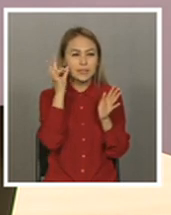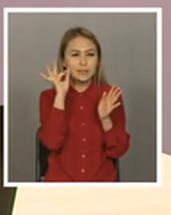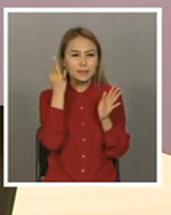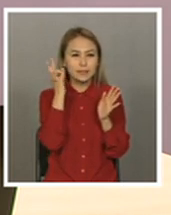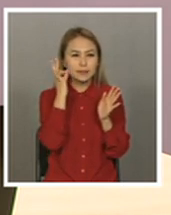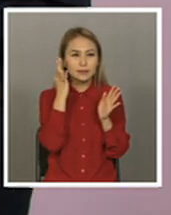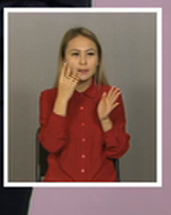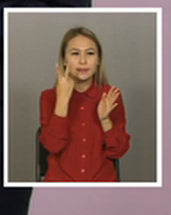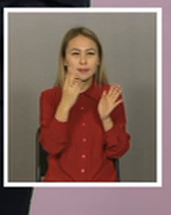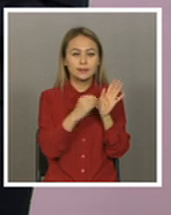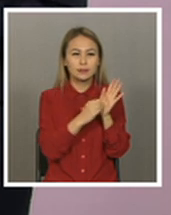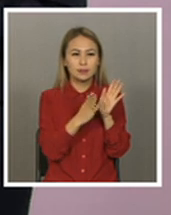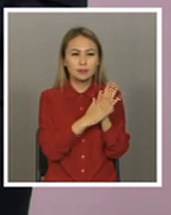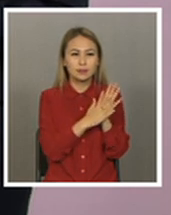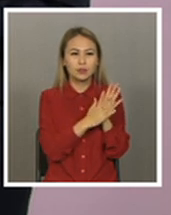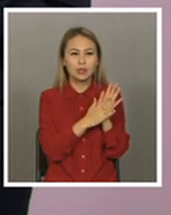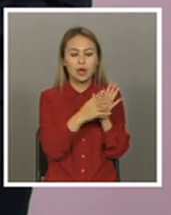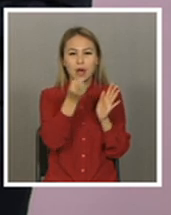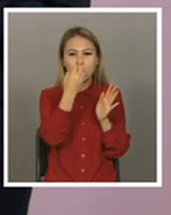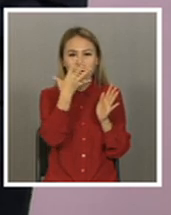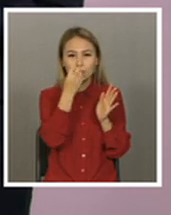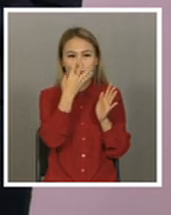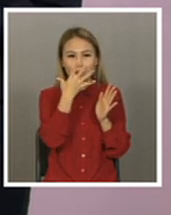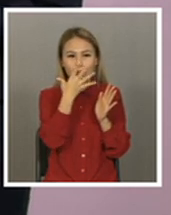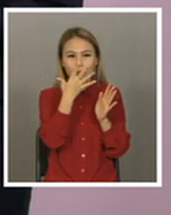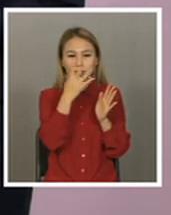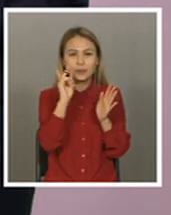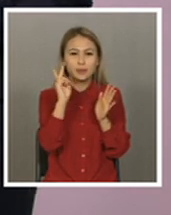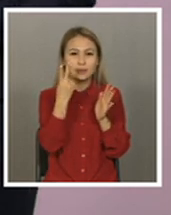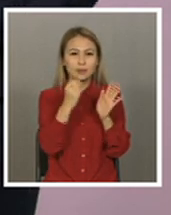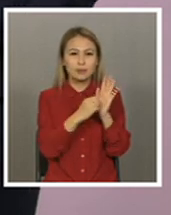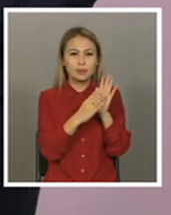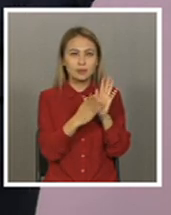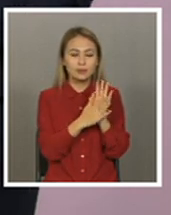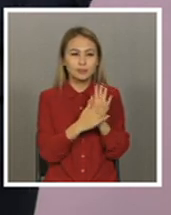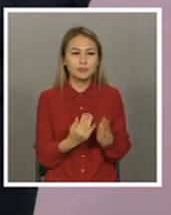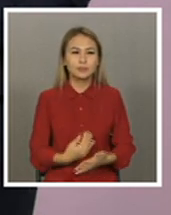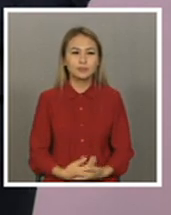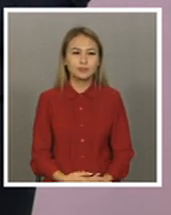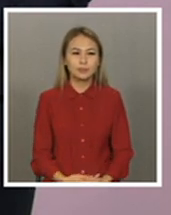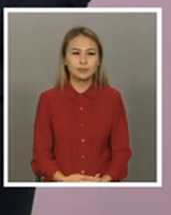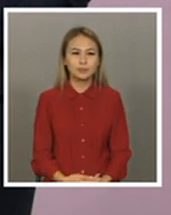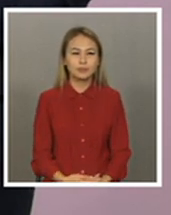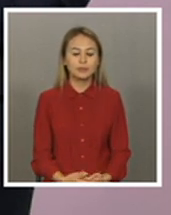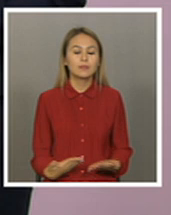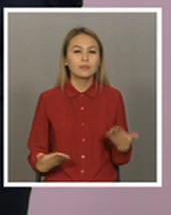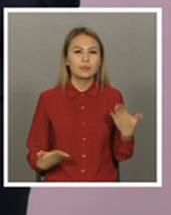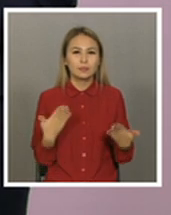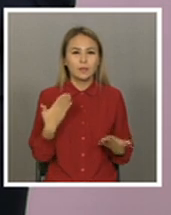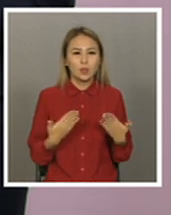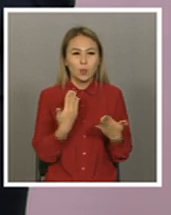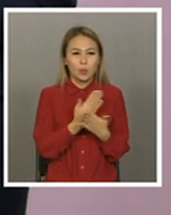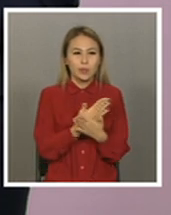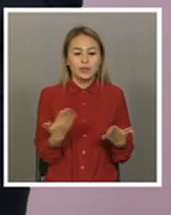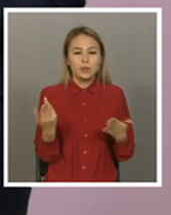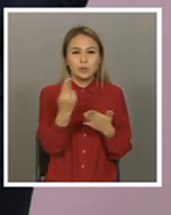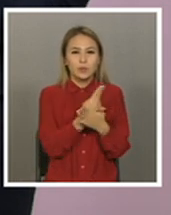мысық, екі саны, раушан гүлі, екі саны бейнеленген. Ендеше осы